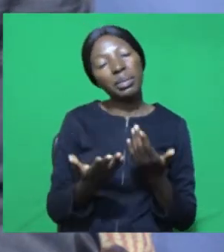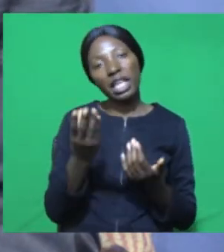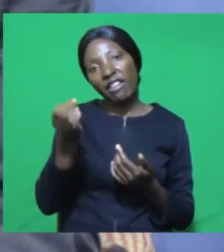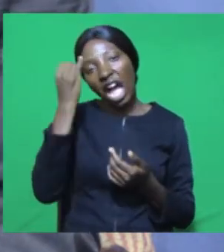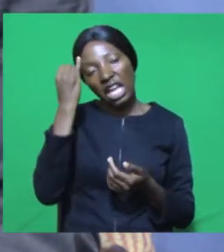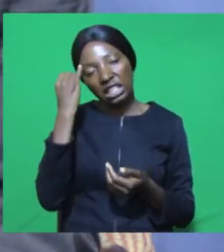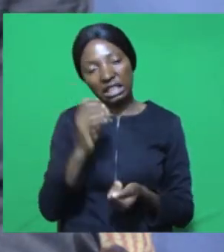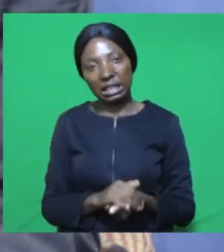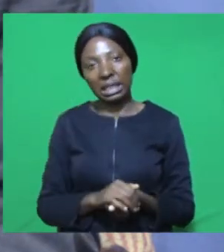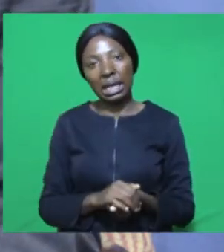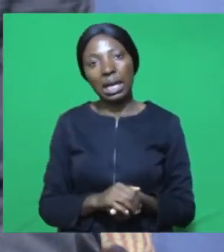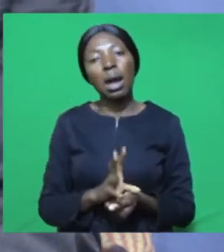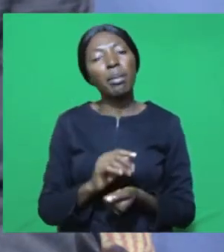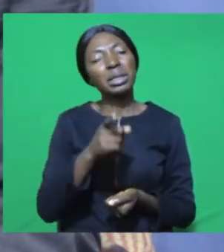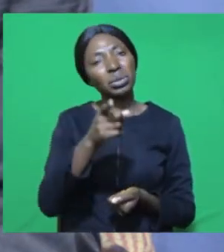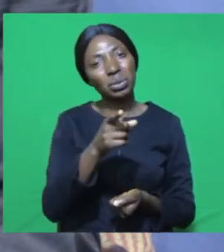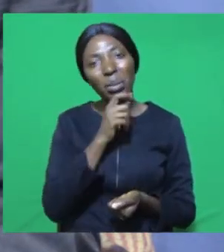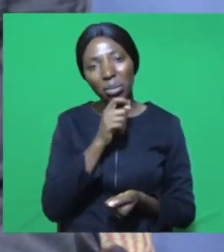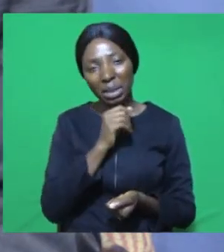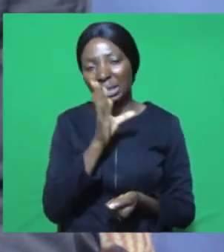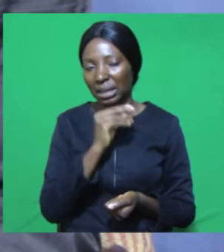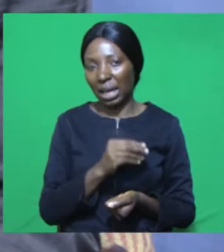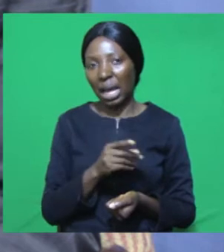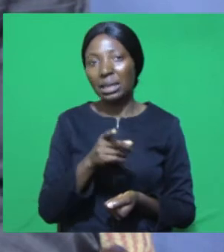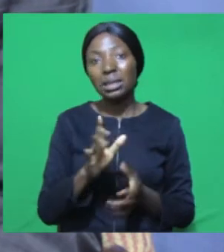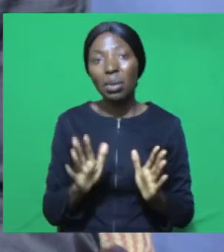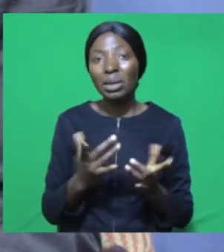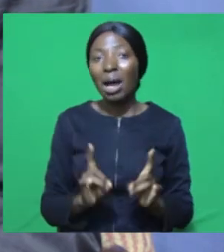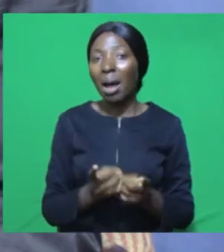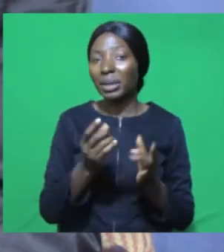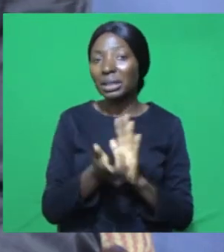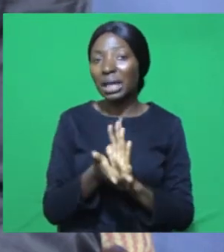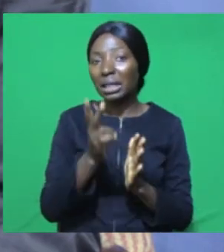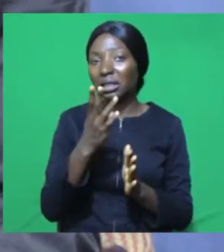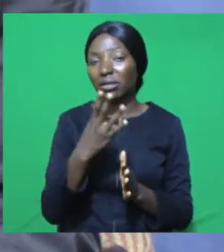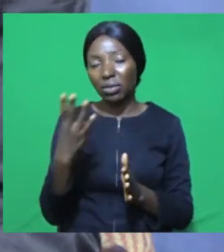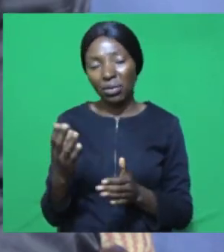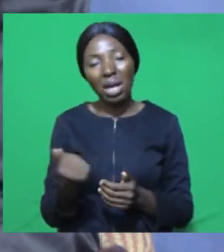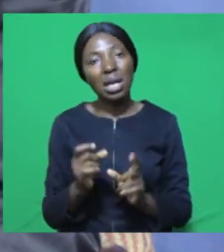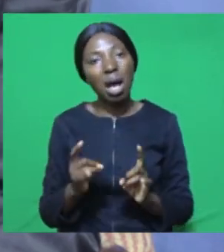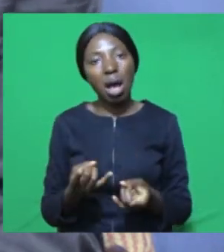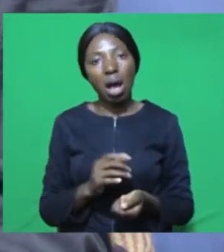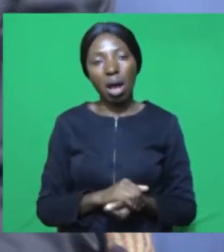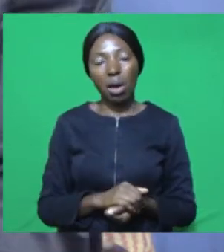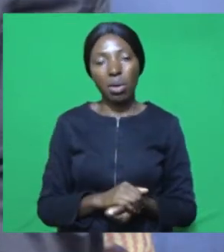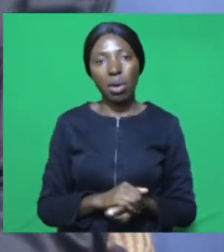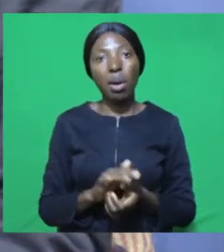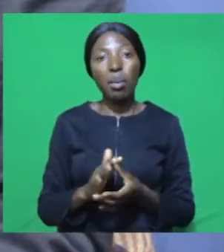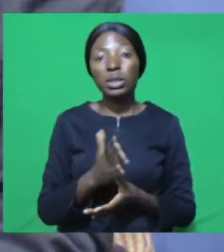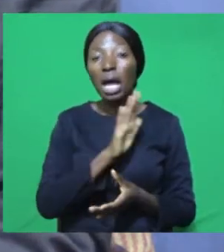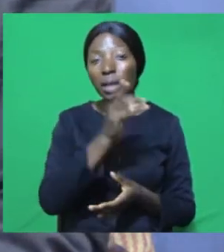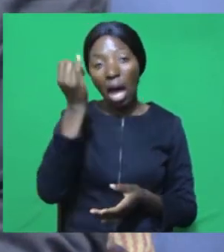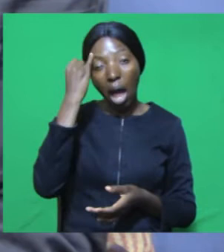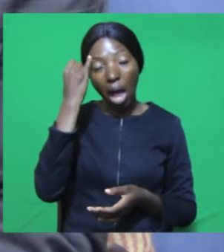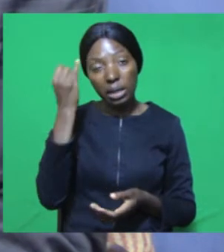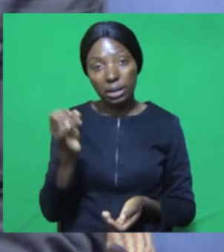fungo yekuti asi madharai unapa matotaura kuti ndo zvakaitika gore iro panopindurika sei pazvo kwazvo pane imwe pfungwa